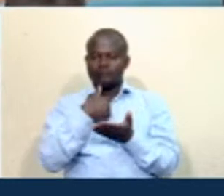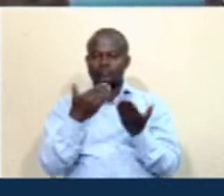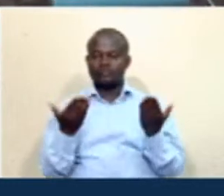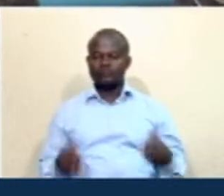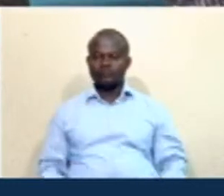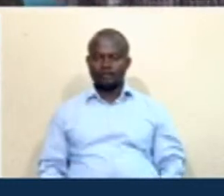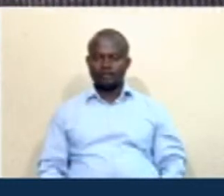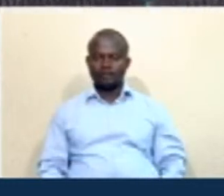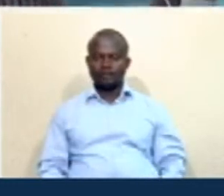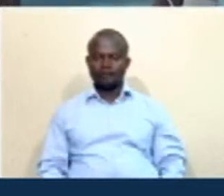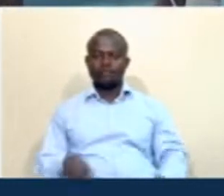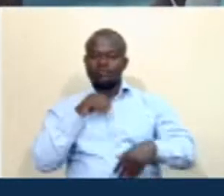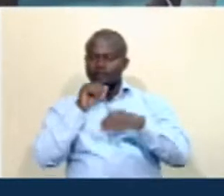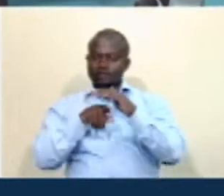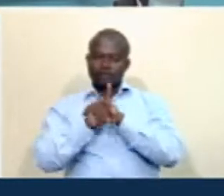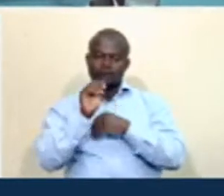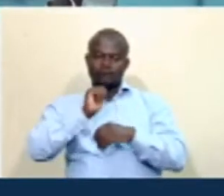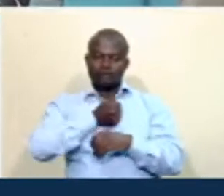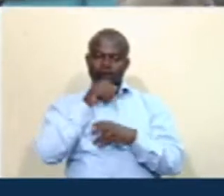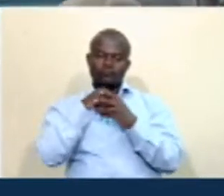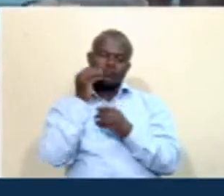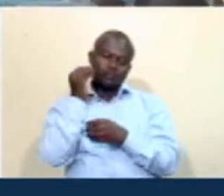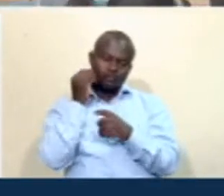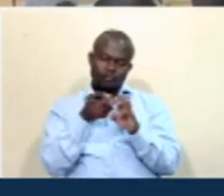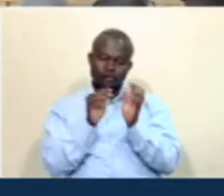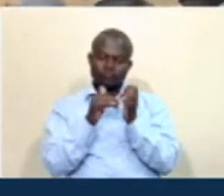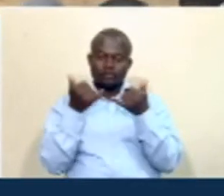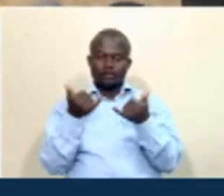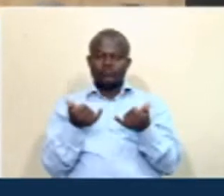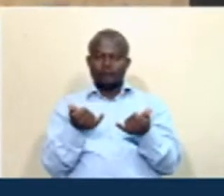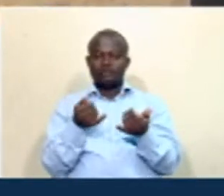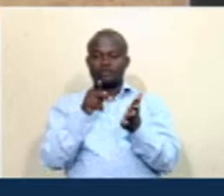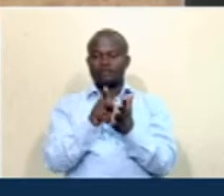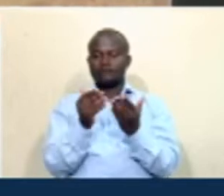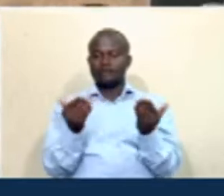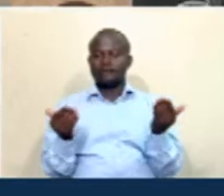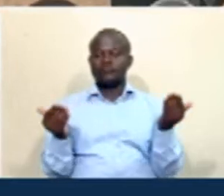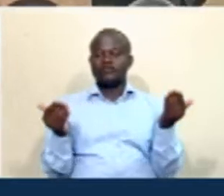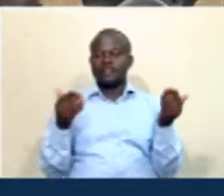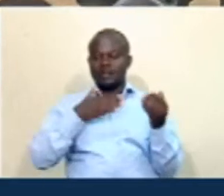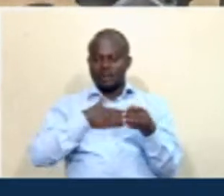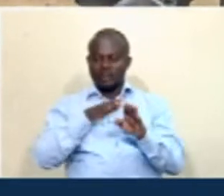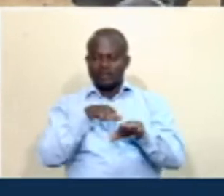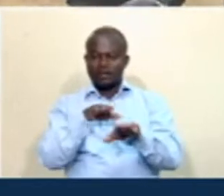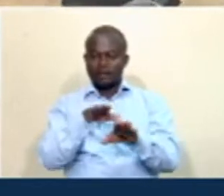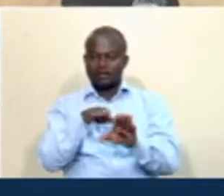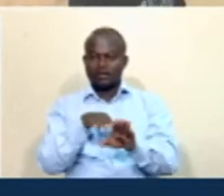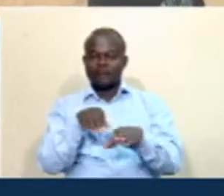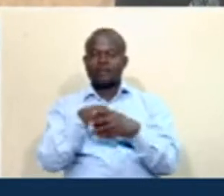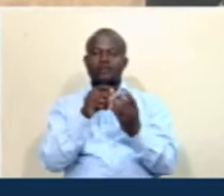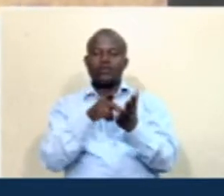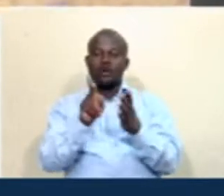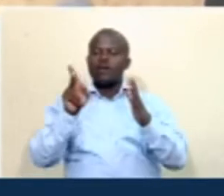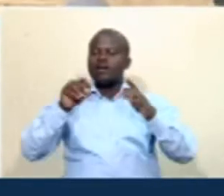Ntacyo niziriraga iwanje mu rugo ariko ubu naguriye umwana wanjye icyarahani ngura